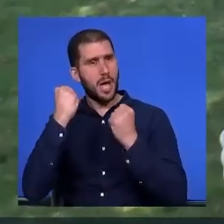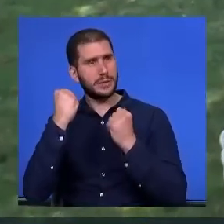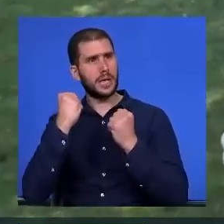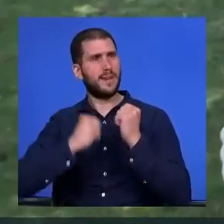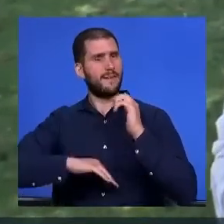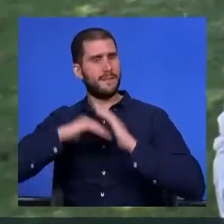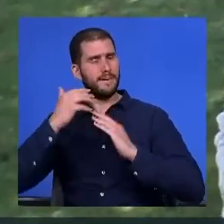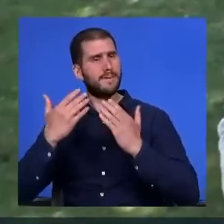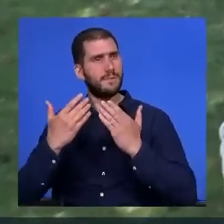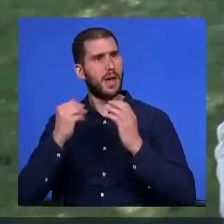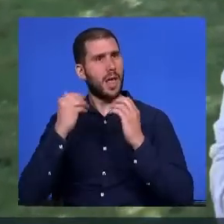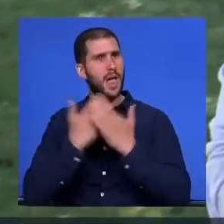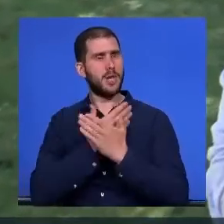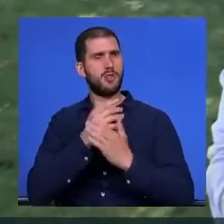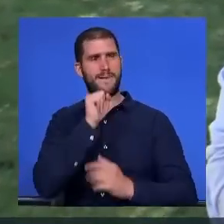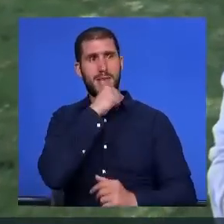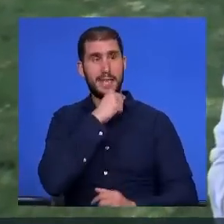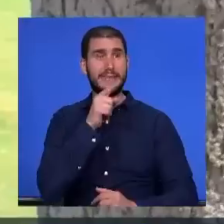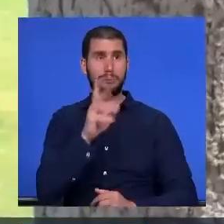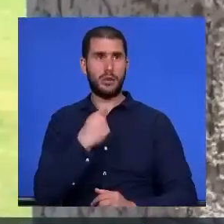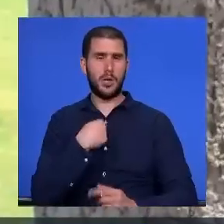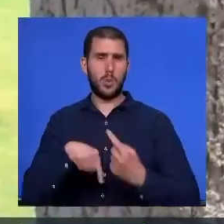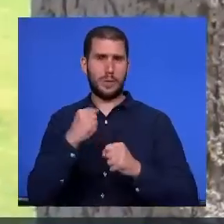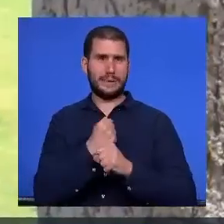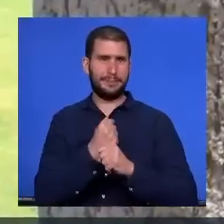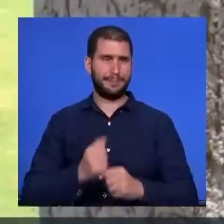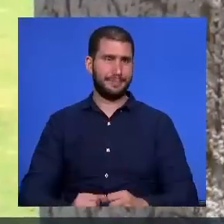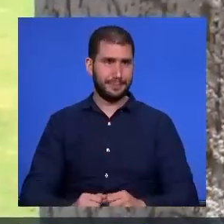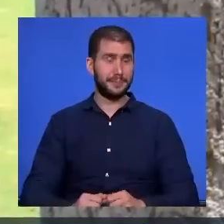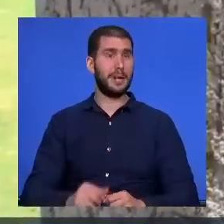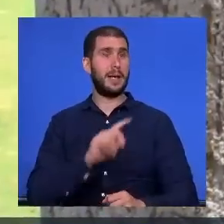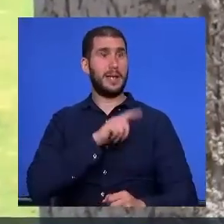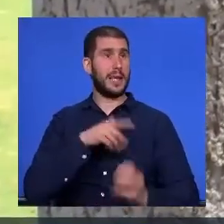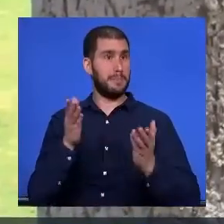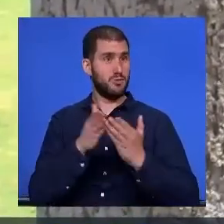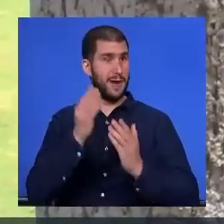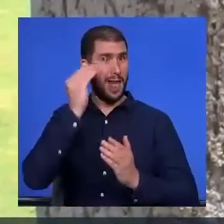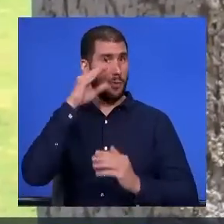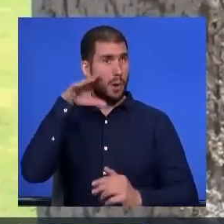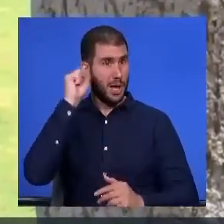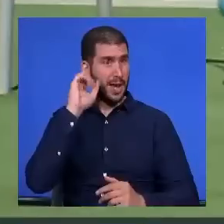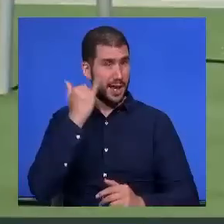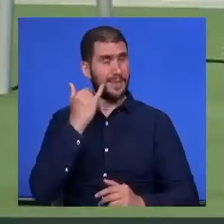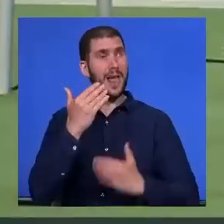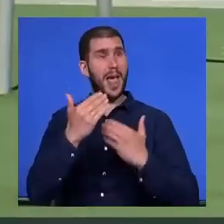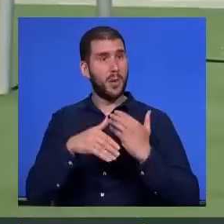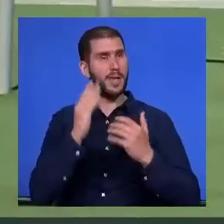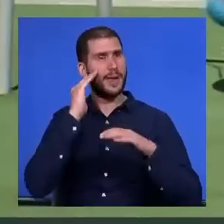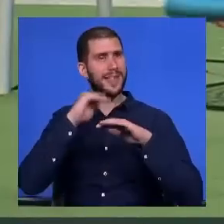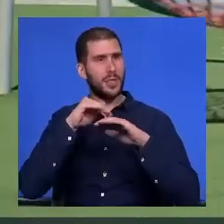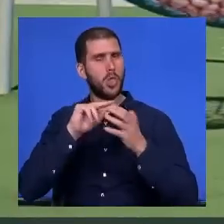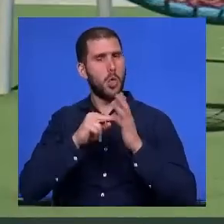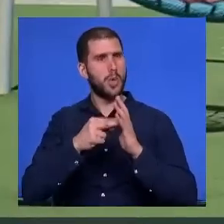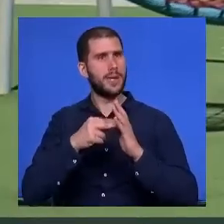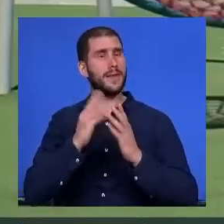ולחדש את הוותיק, וזה מה שאנחנו עושים היום. אז בעיריית באר שבע למדו את הלקח, ולאחרונה עדכנו את תוכנית המתאר,